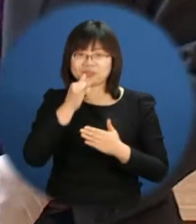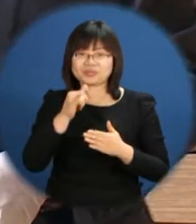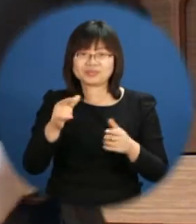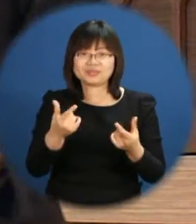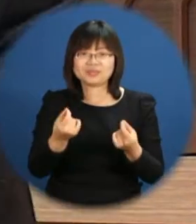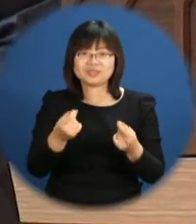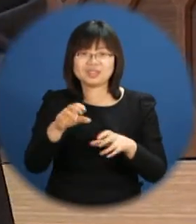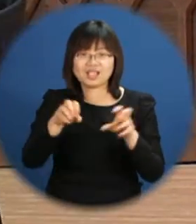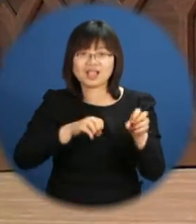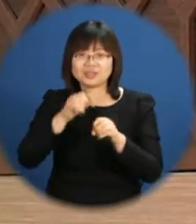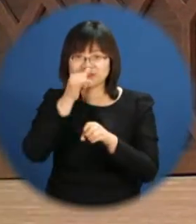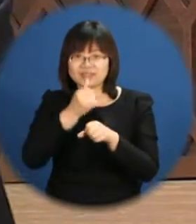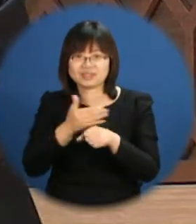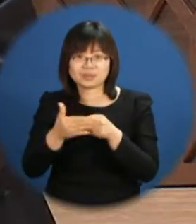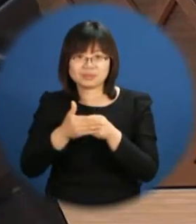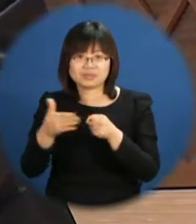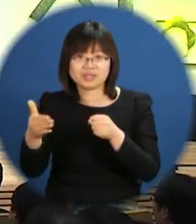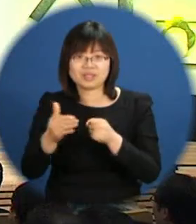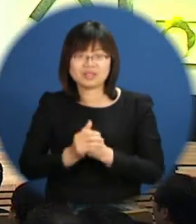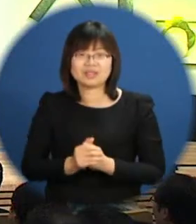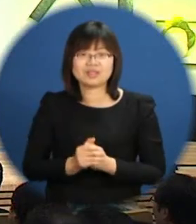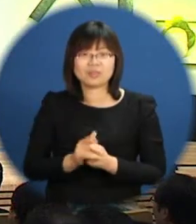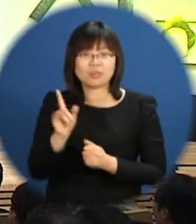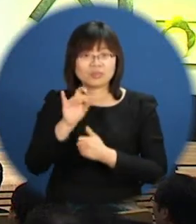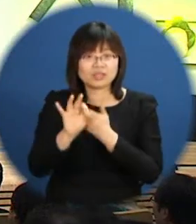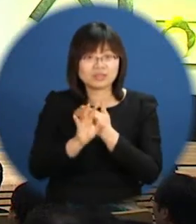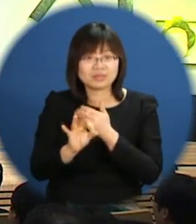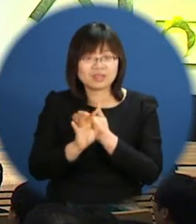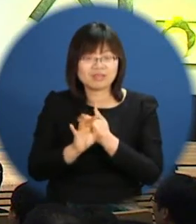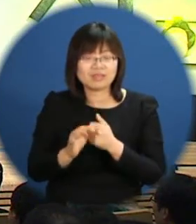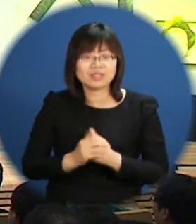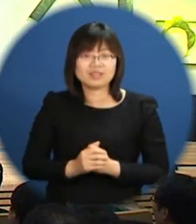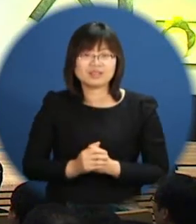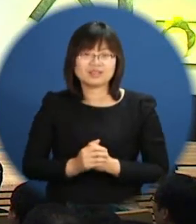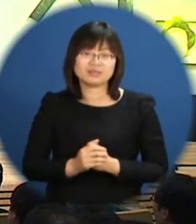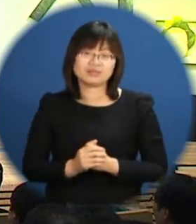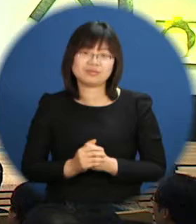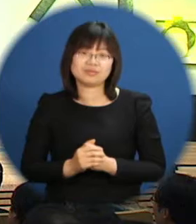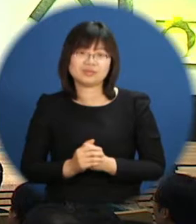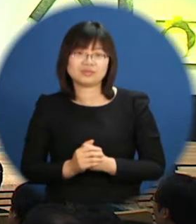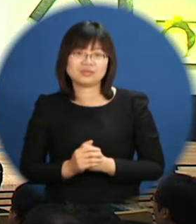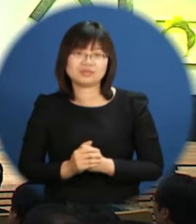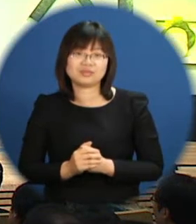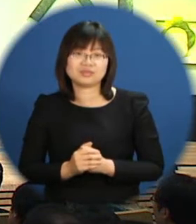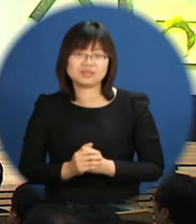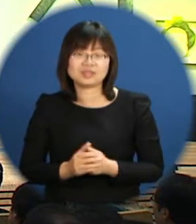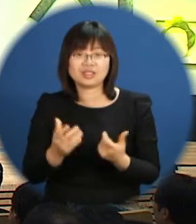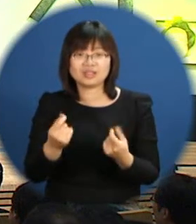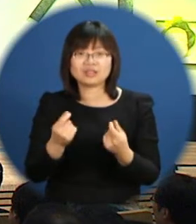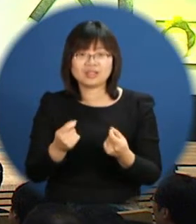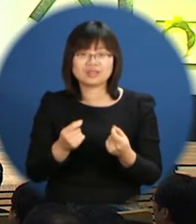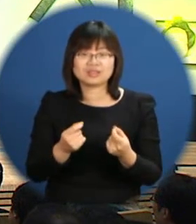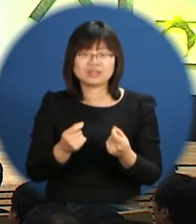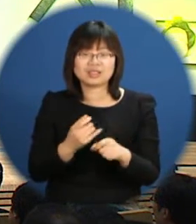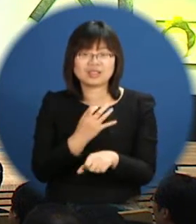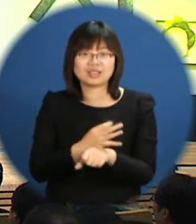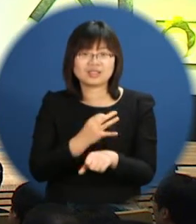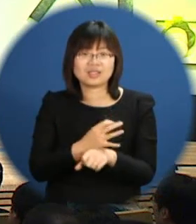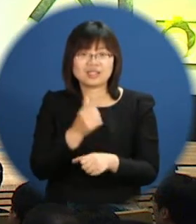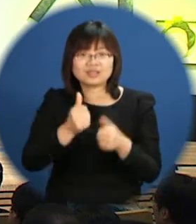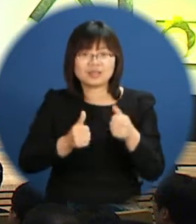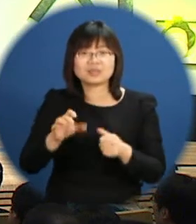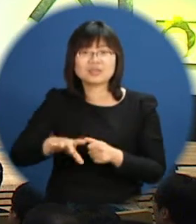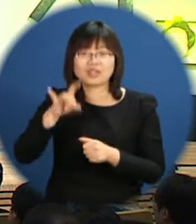나온 뭐냐면 뭘 의미는 이렇게 간단한 것 처음 핸